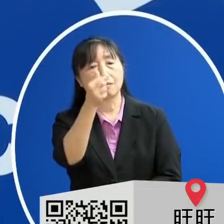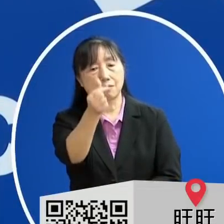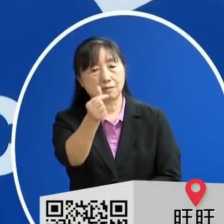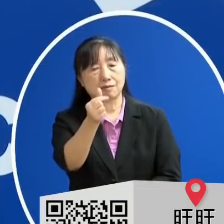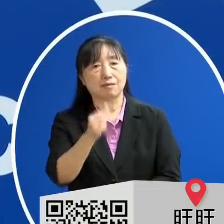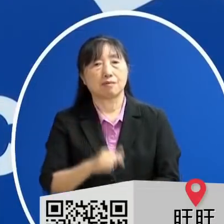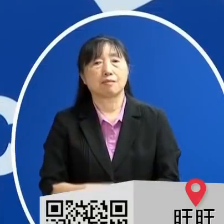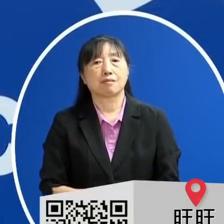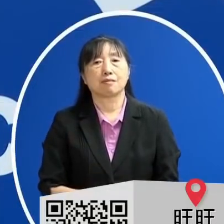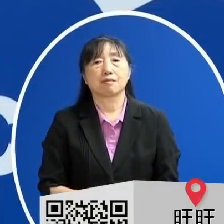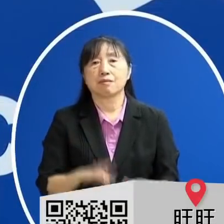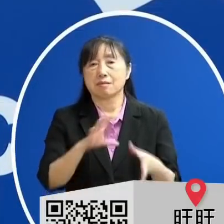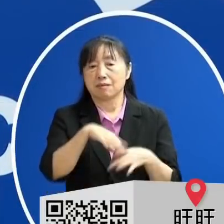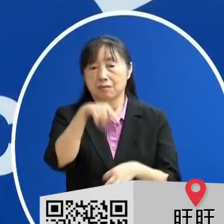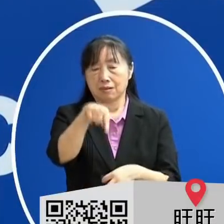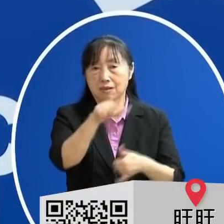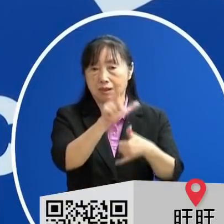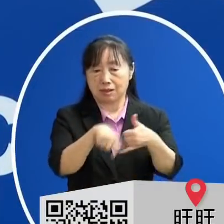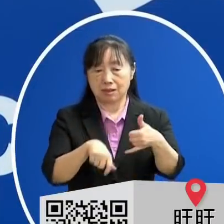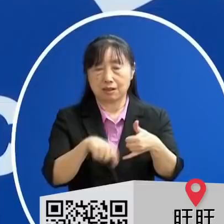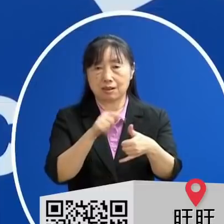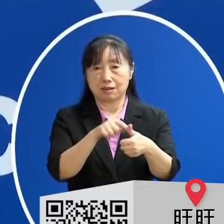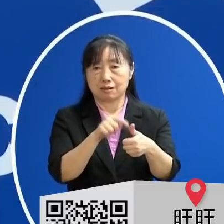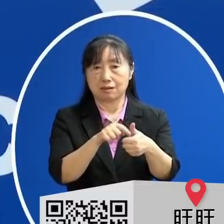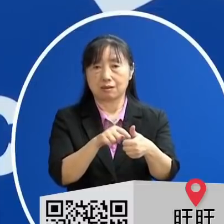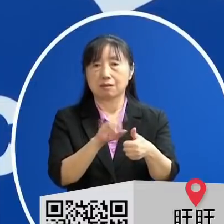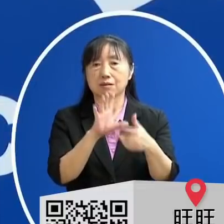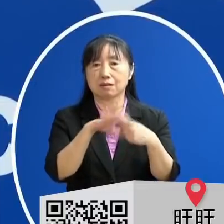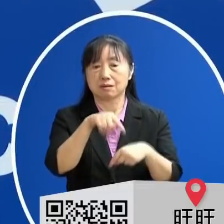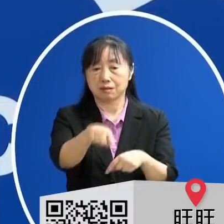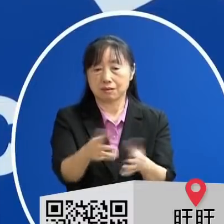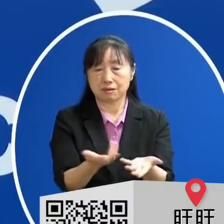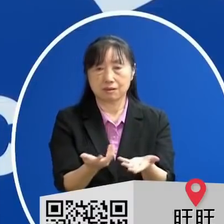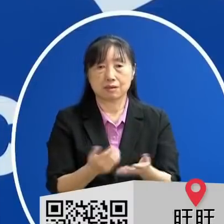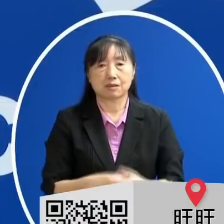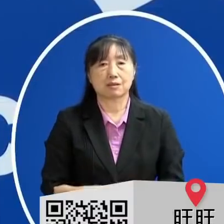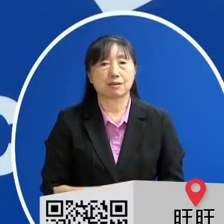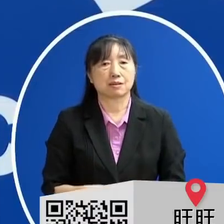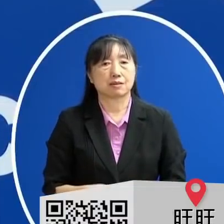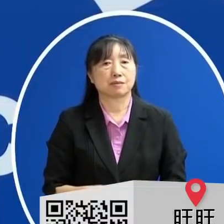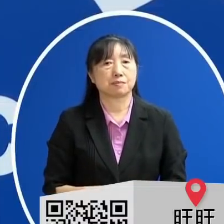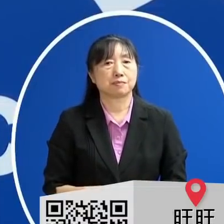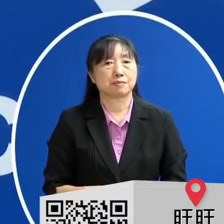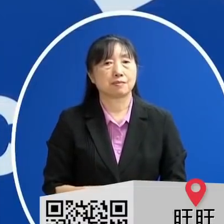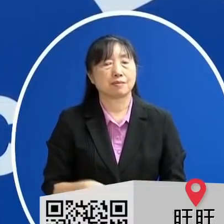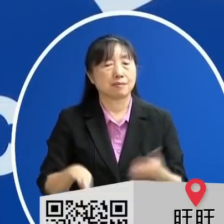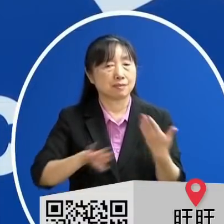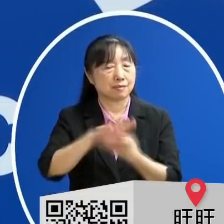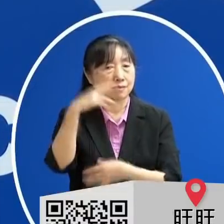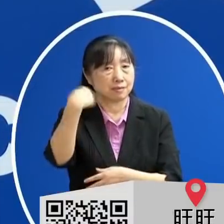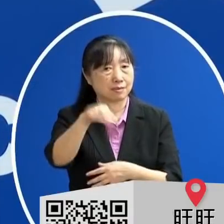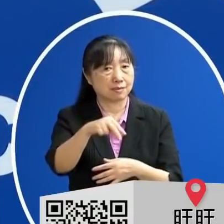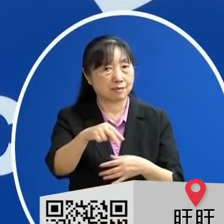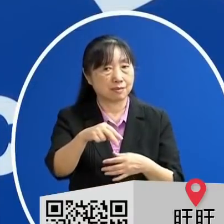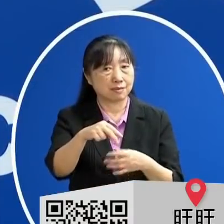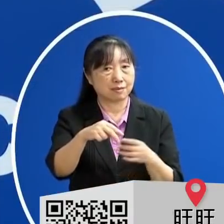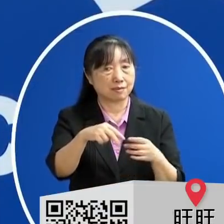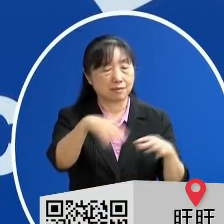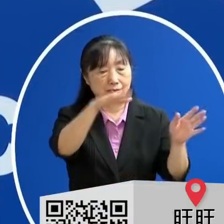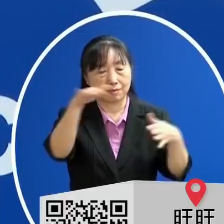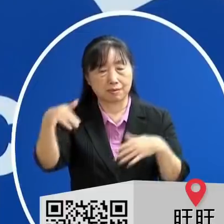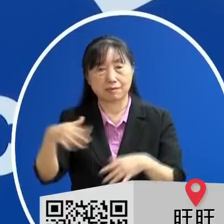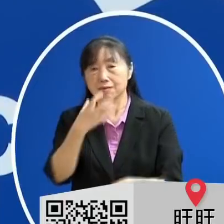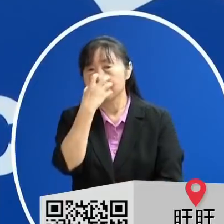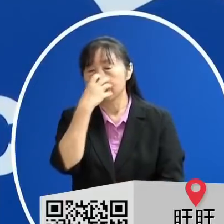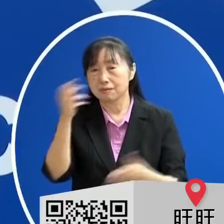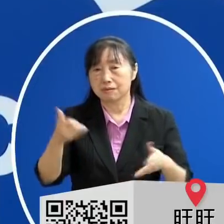所以这个部分呢他现在目前因为这一起的这个事件呢有额外框列这个呼吸治疗病